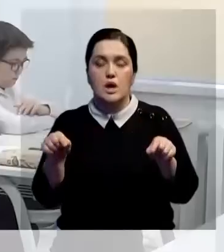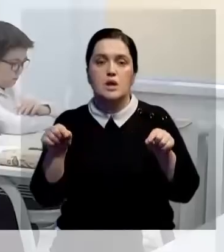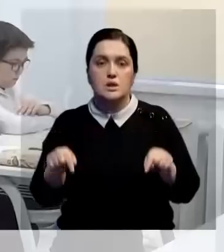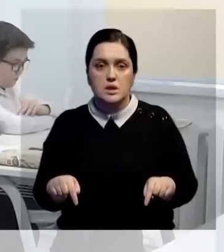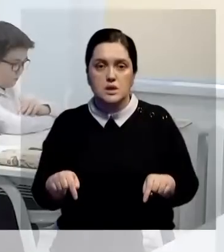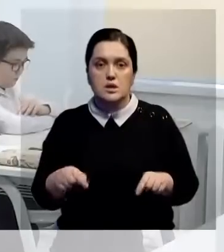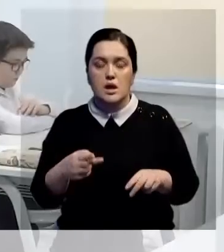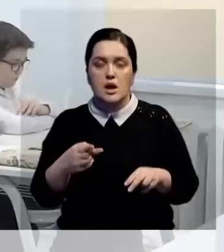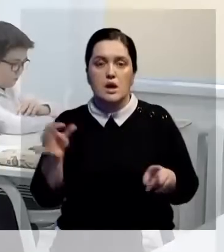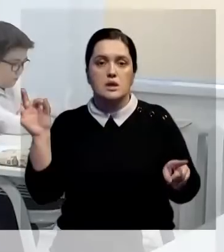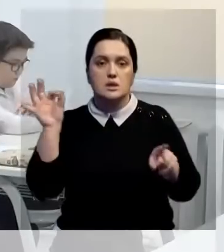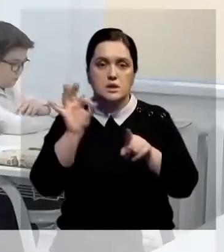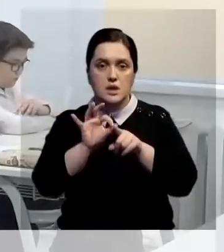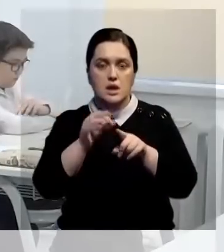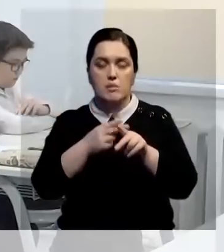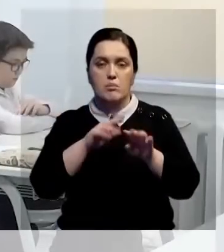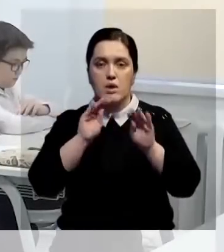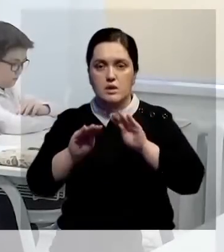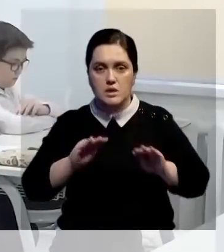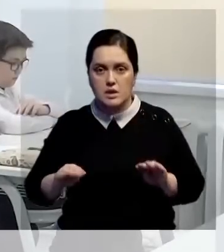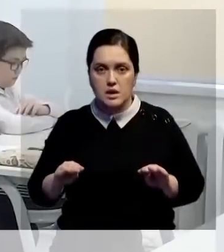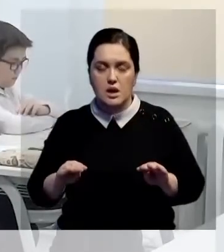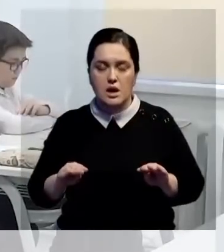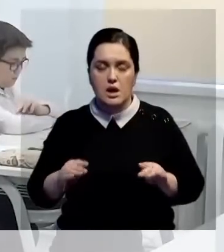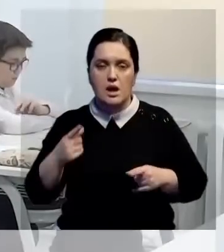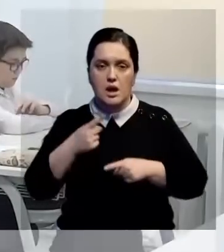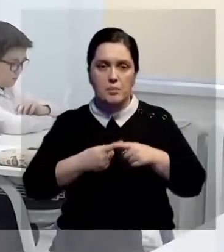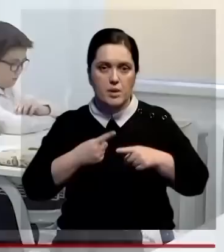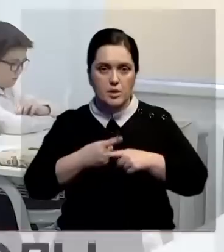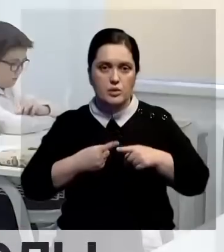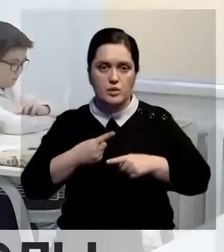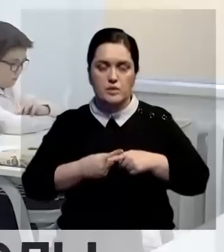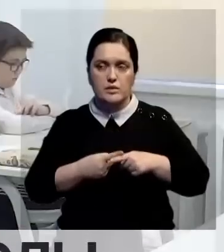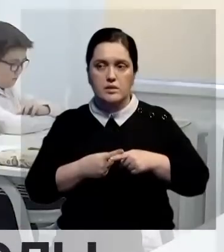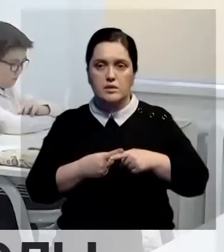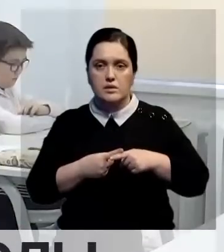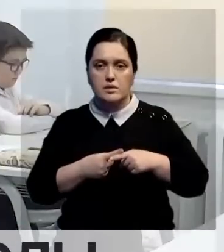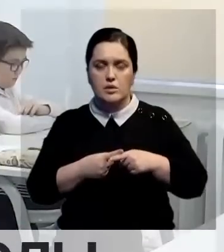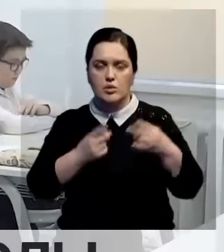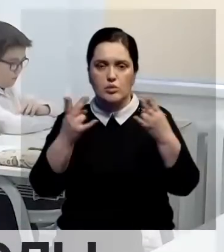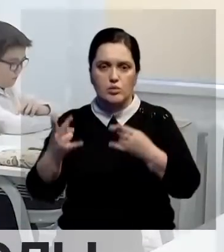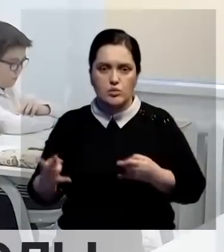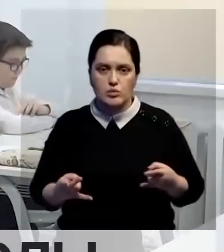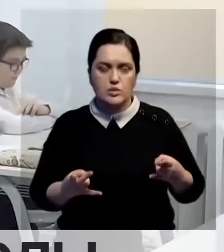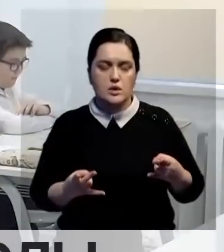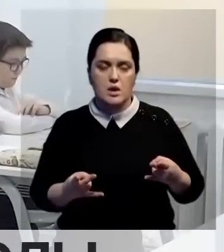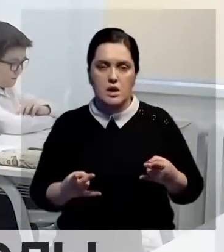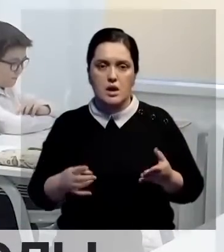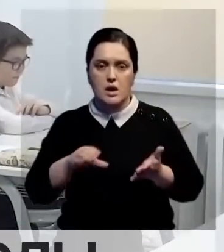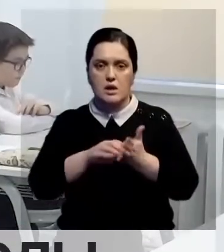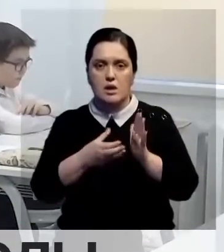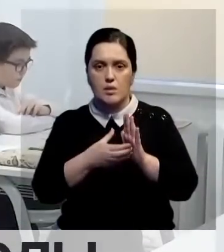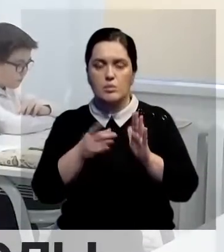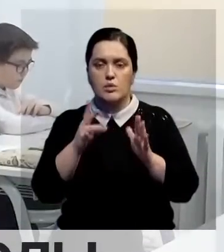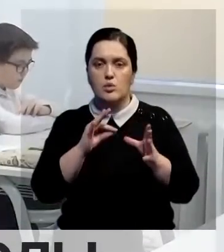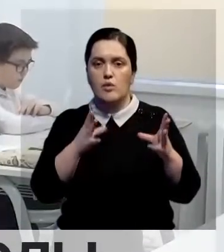Здесь основная цель идет не только в оснащении современным оборудованием, формировании нужных предметных кабинетов, но и в